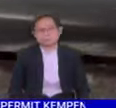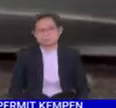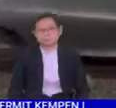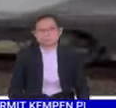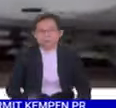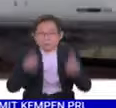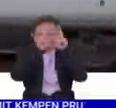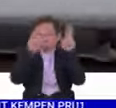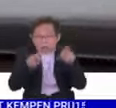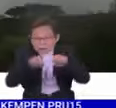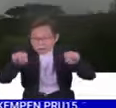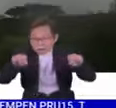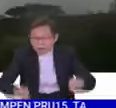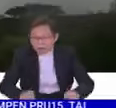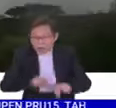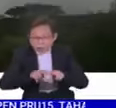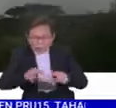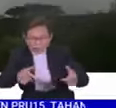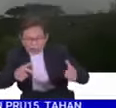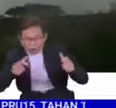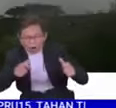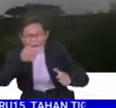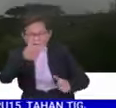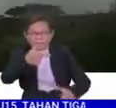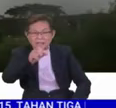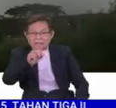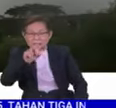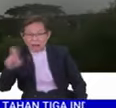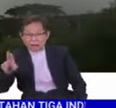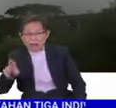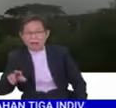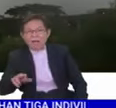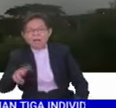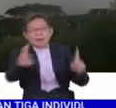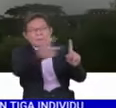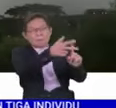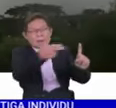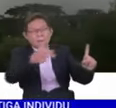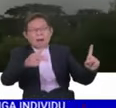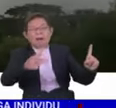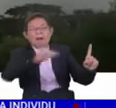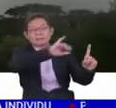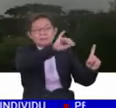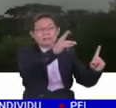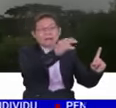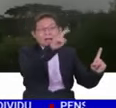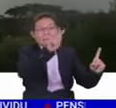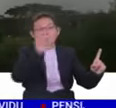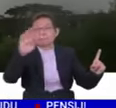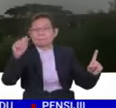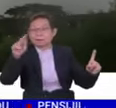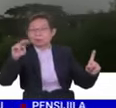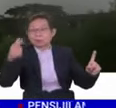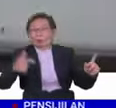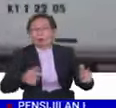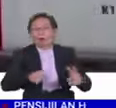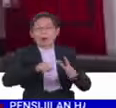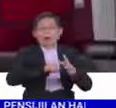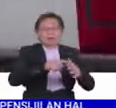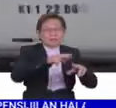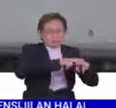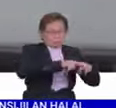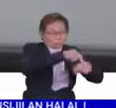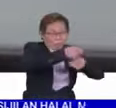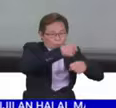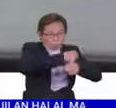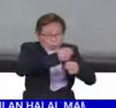Ujian sistem elektrik tren berkelajuan tinggi HSR Jakarta-Bandung bermula semalam dengan pelepasan perlahan tren buatan China